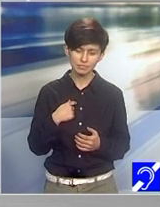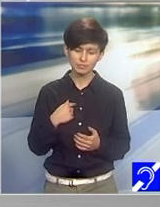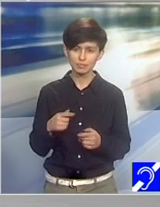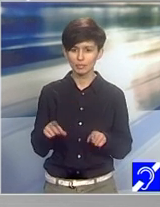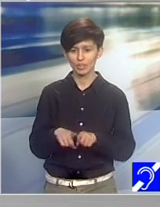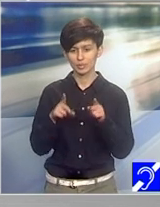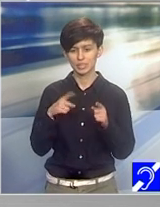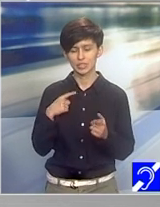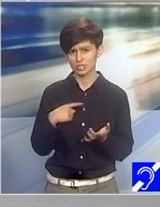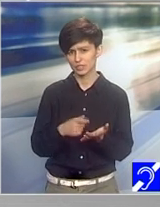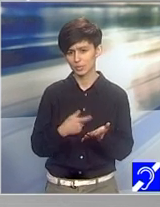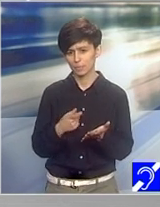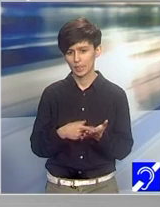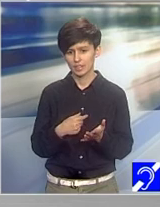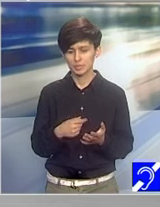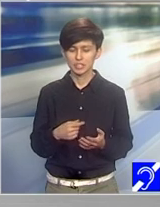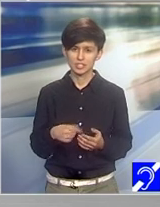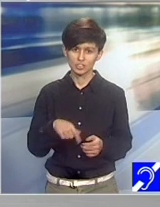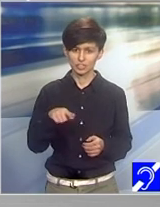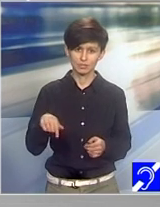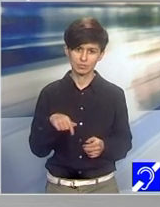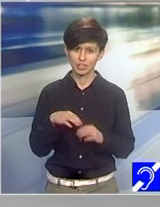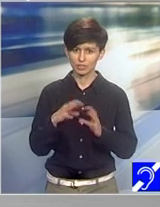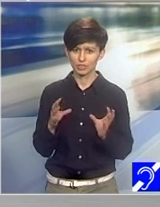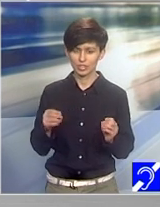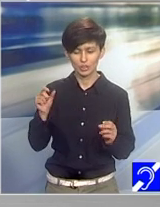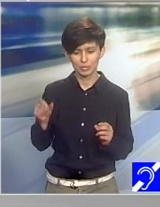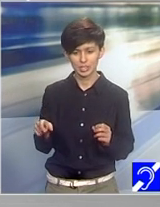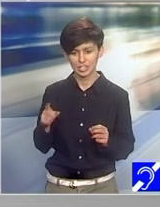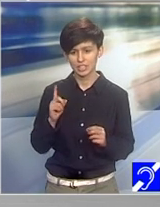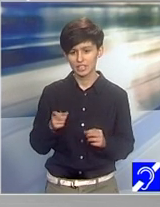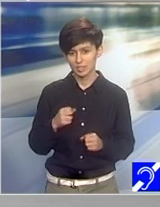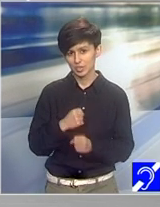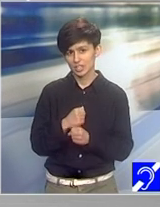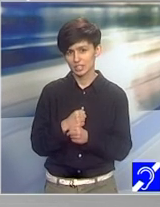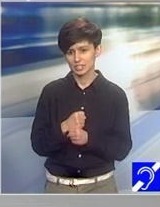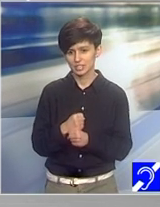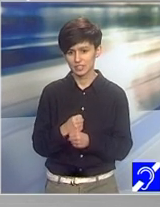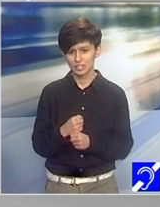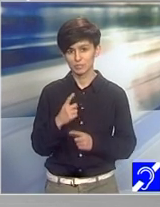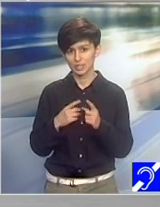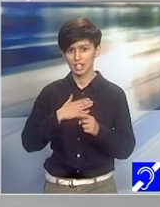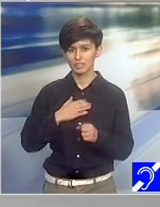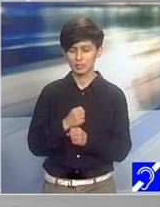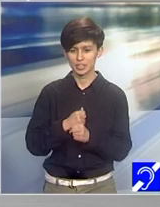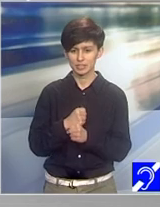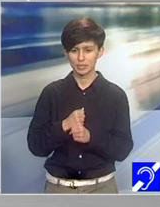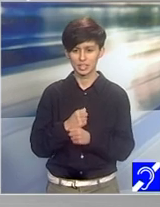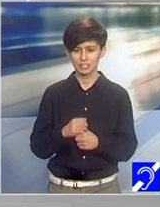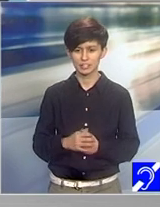deja ieșit. Și ce ar trebui să facem noi românii dacă totuși câte un pic de experiență chiar avem? Chiar îmi place aspru cum ați spus.